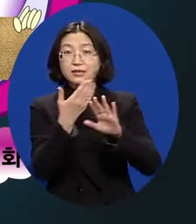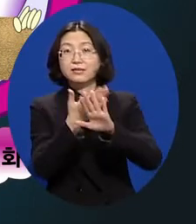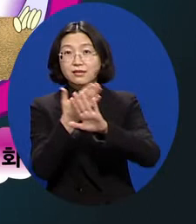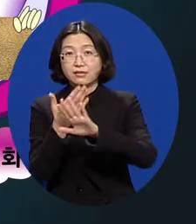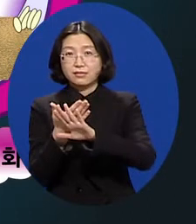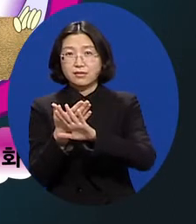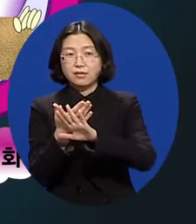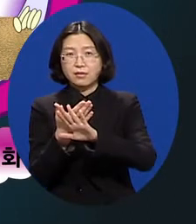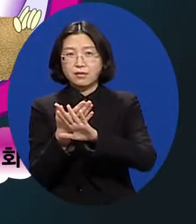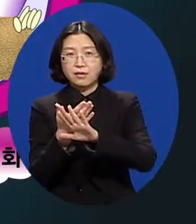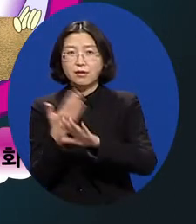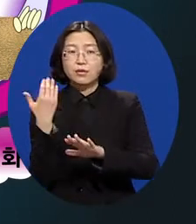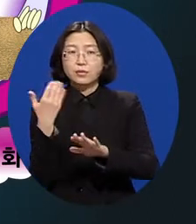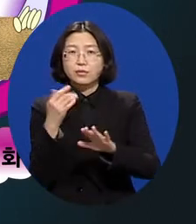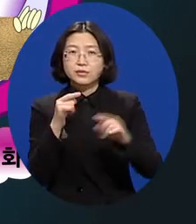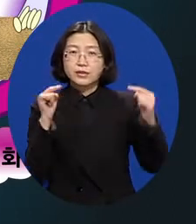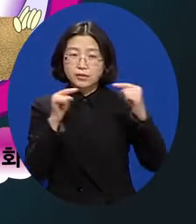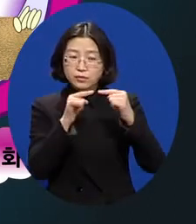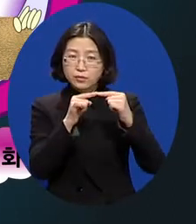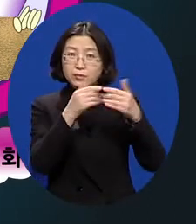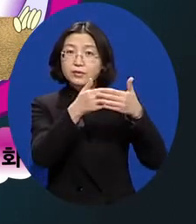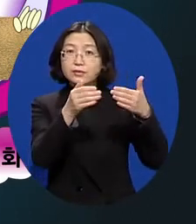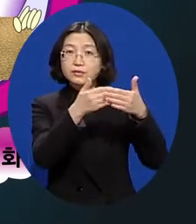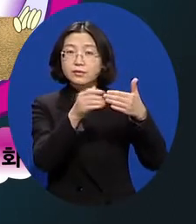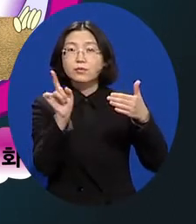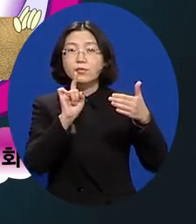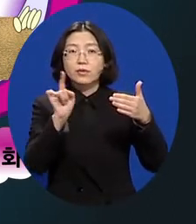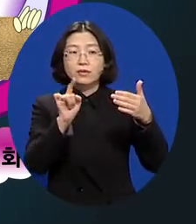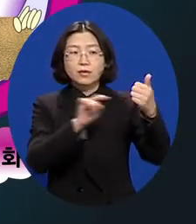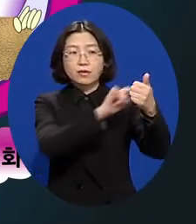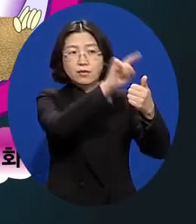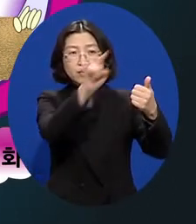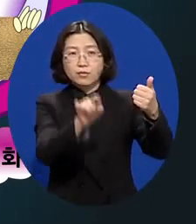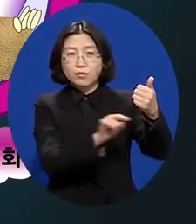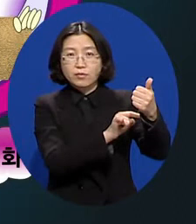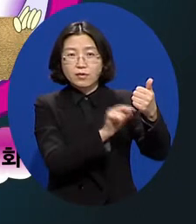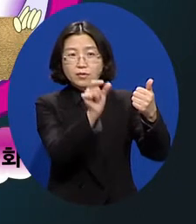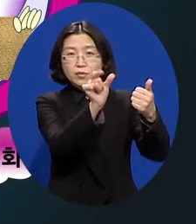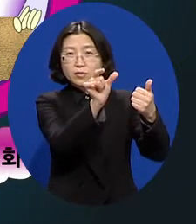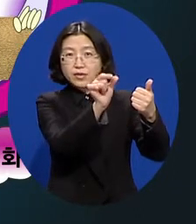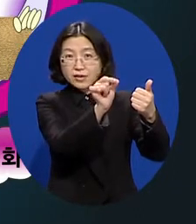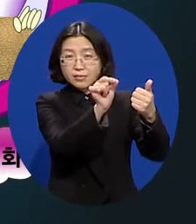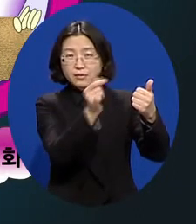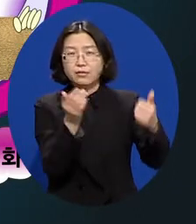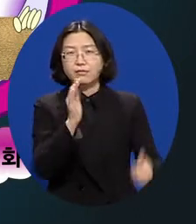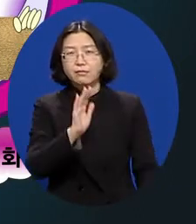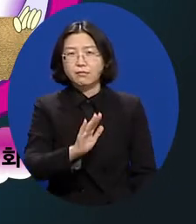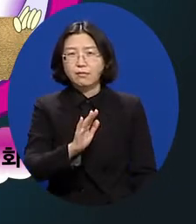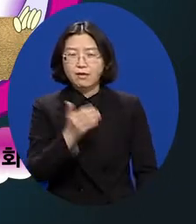앞에 그림에서는 말하는 사람이나 듣는 사람을 둘러싸고 있는 원의 두께가 얇았었는데 갈등을